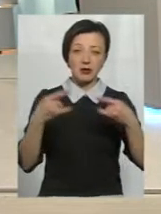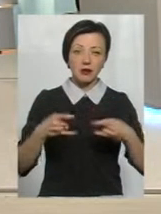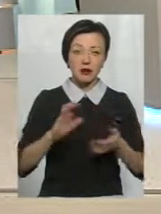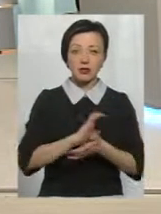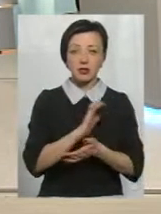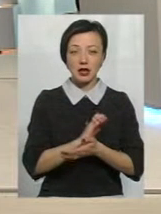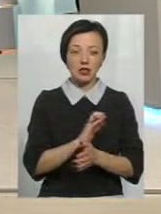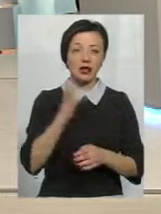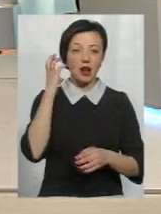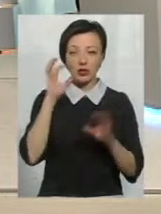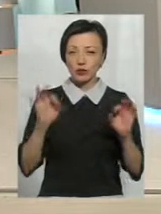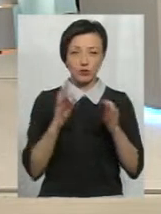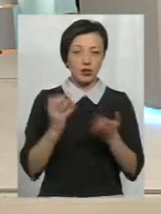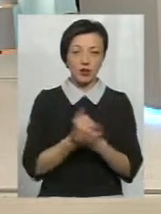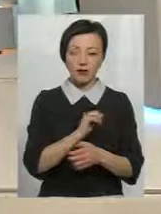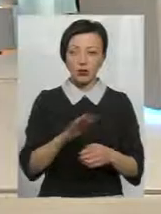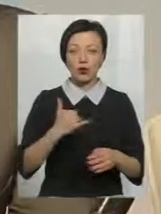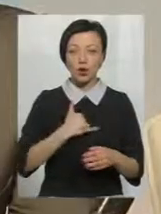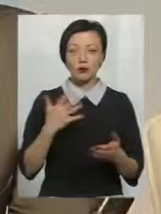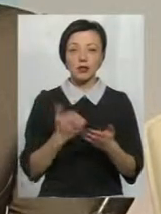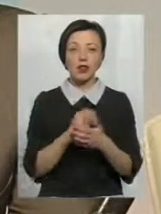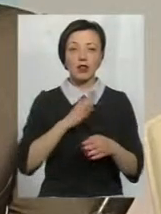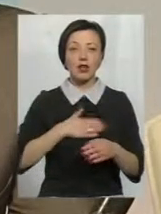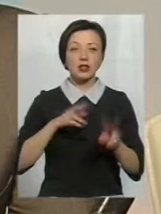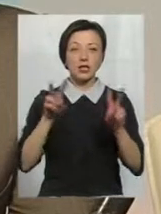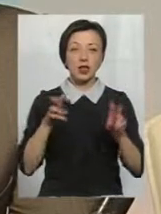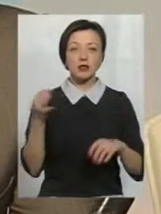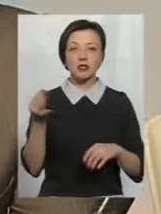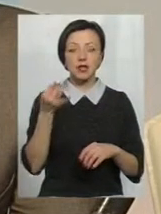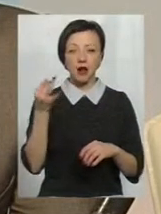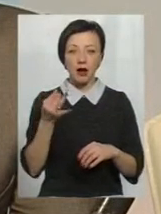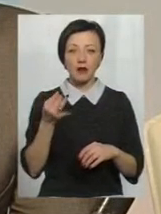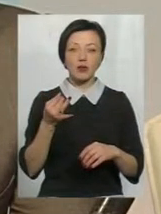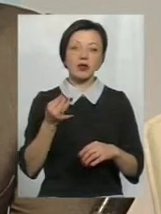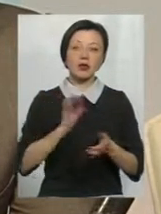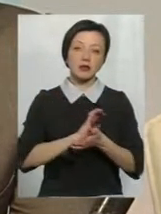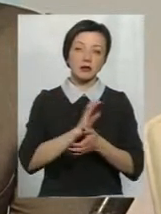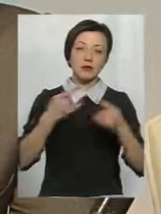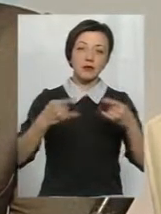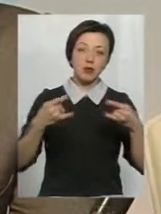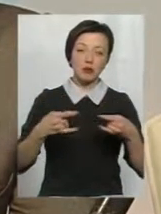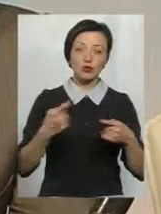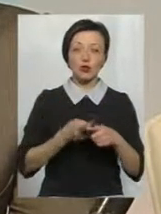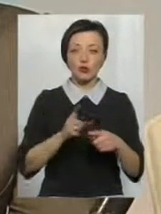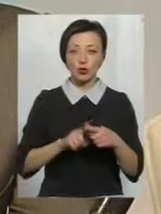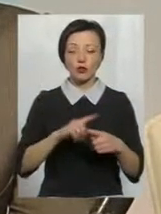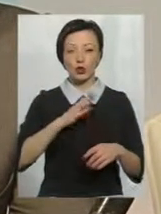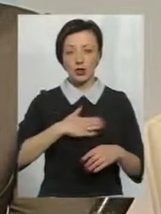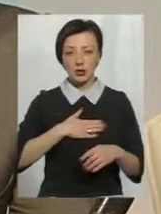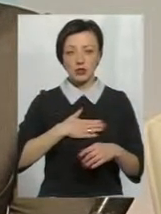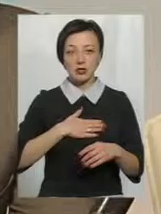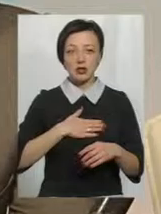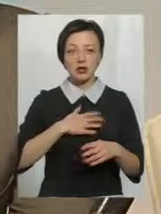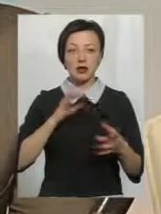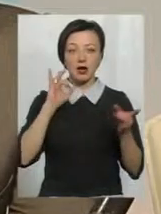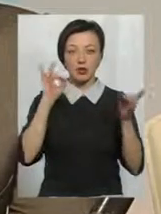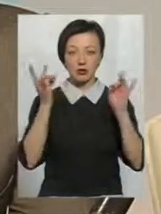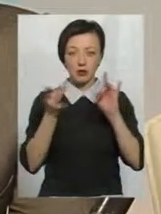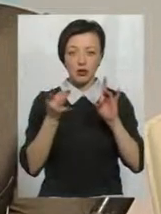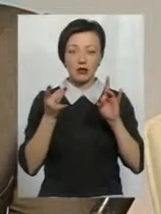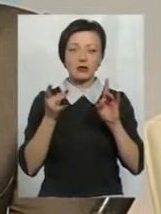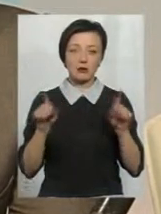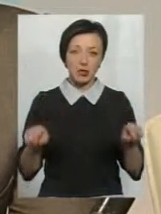то нічого не вийде. Ну, у нас так виходить, що наші теми цікаві засобам масової інформації, тому от в нас резонанс